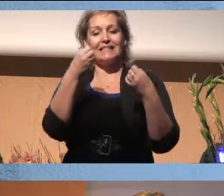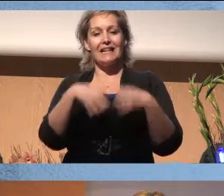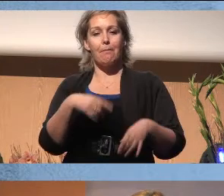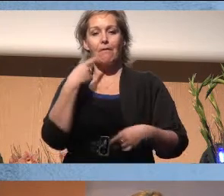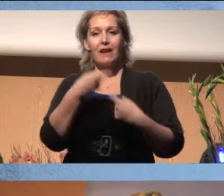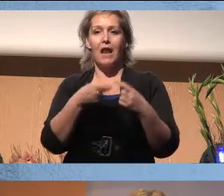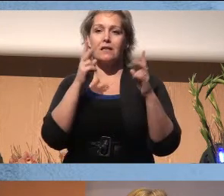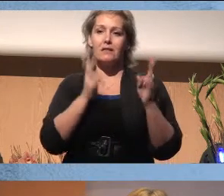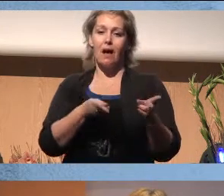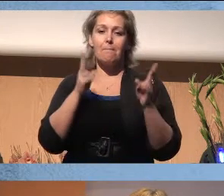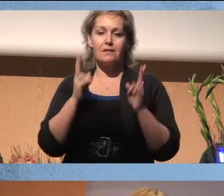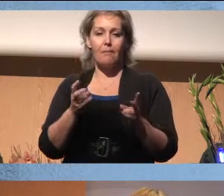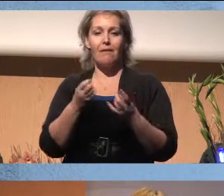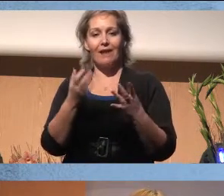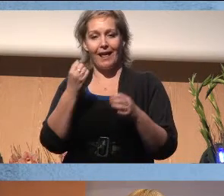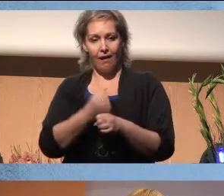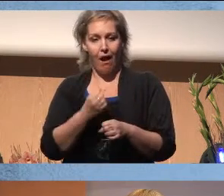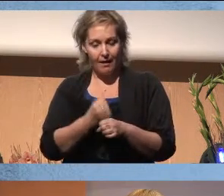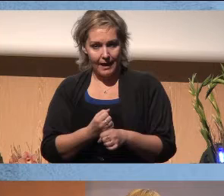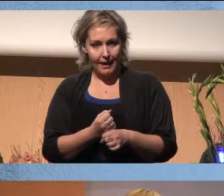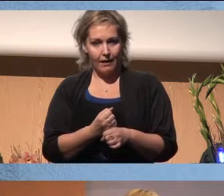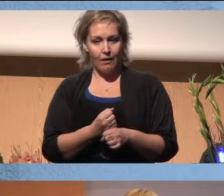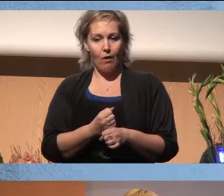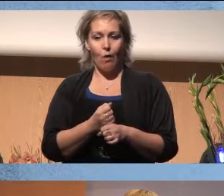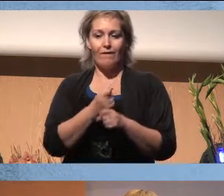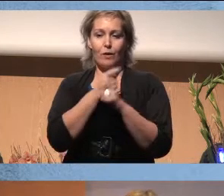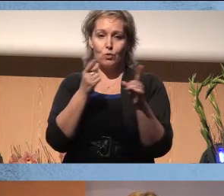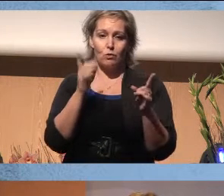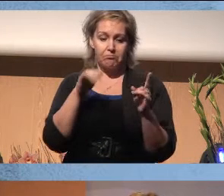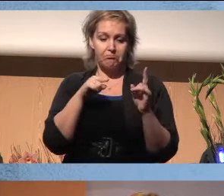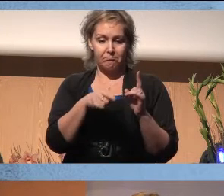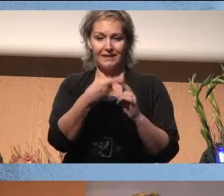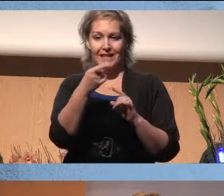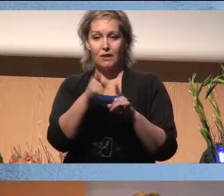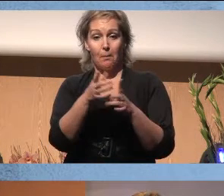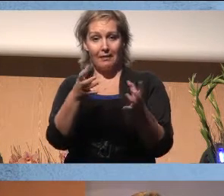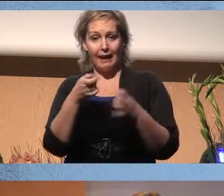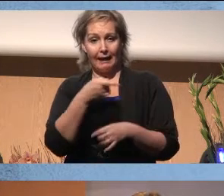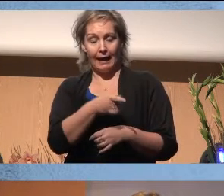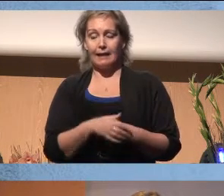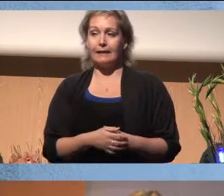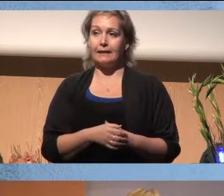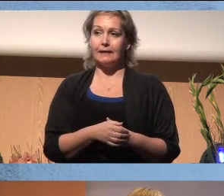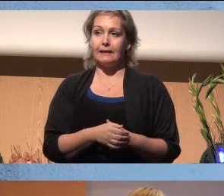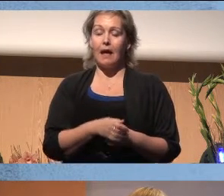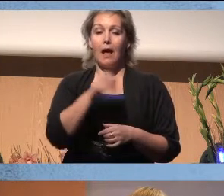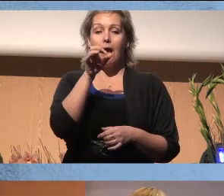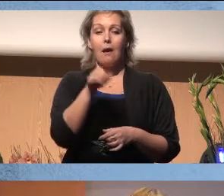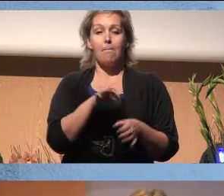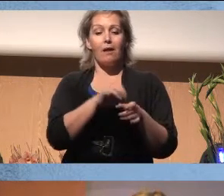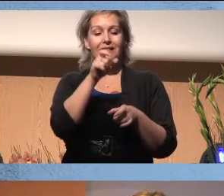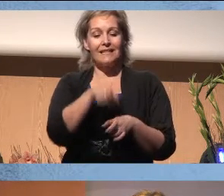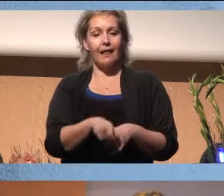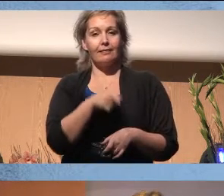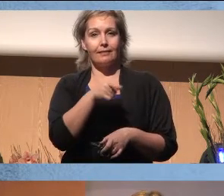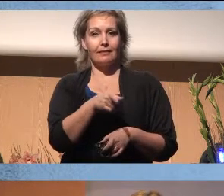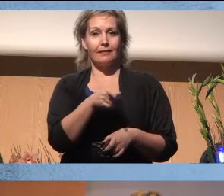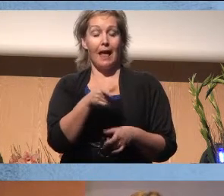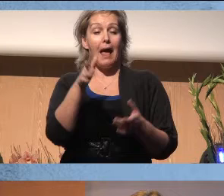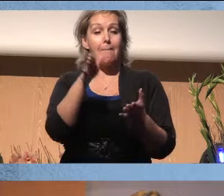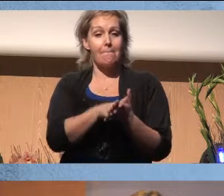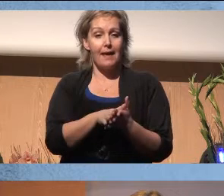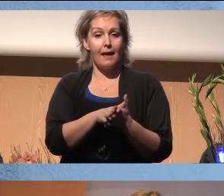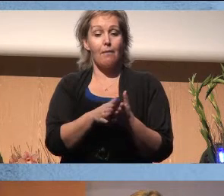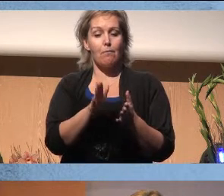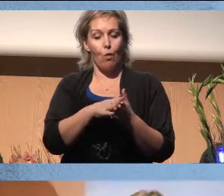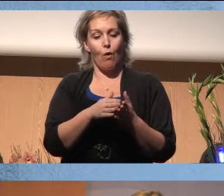fortelle de samme tingene flere ganger, for informasjonen er jo der til de som trenger den. Patienten er med på